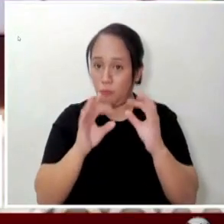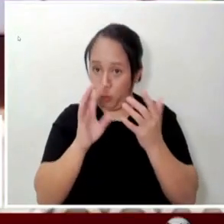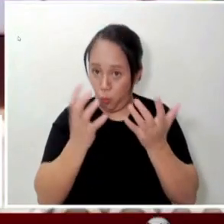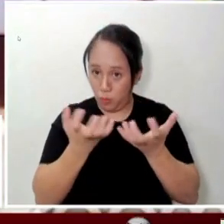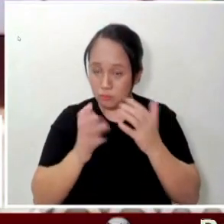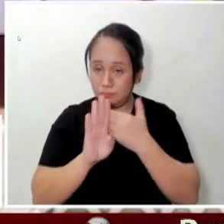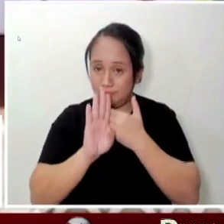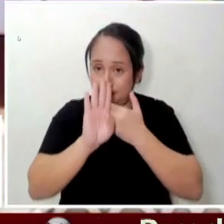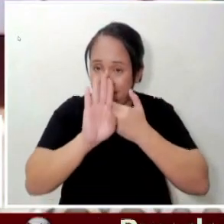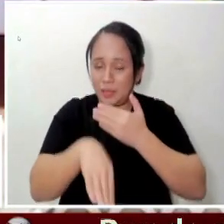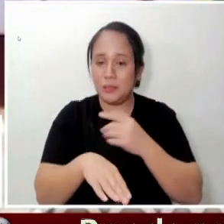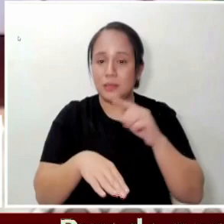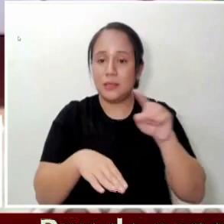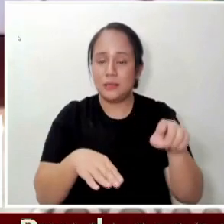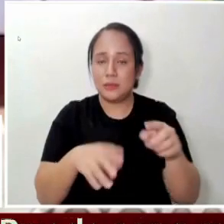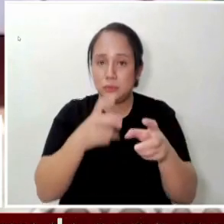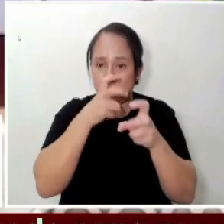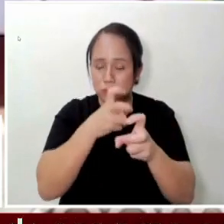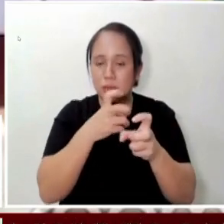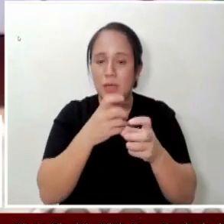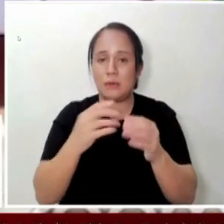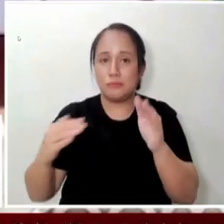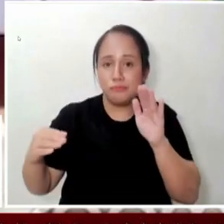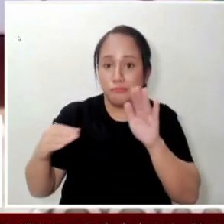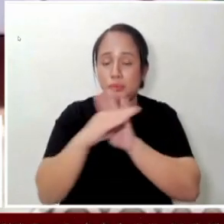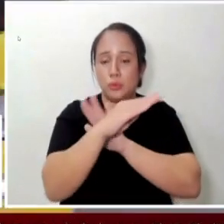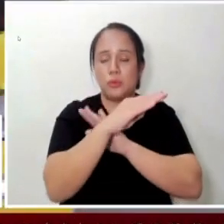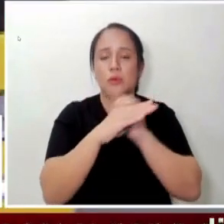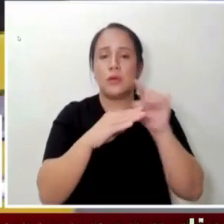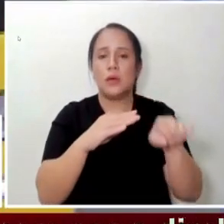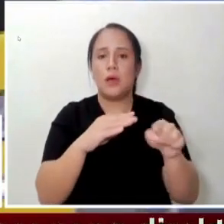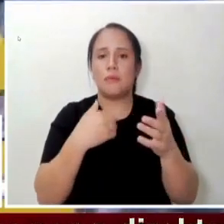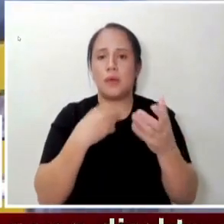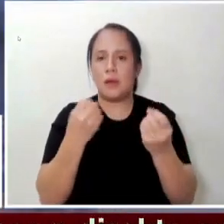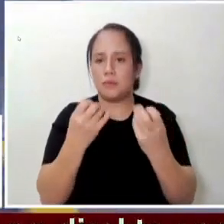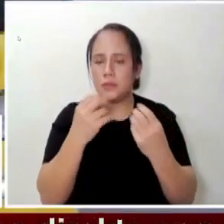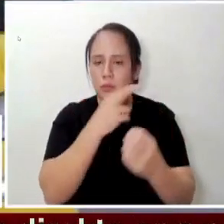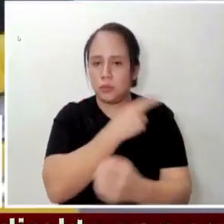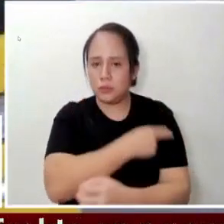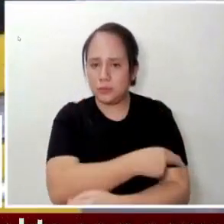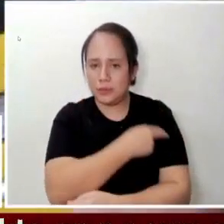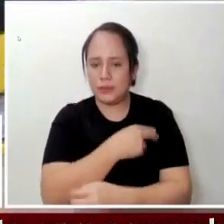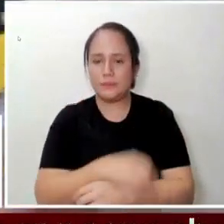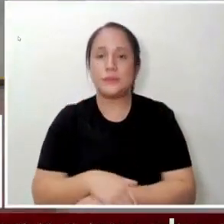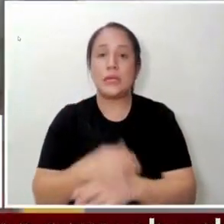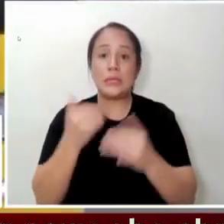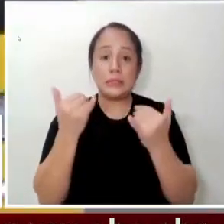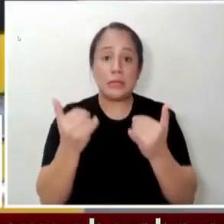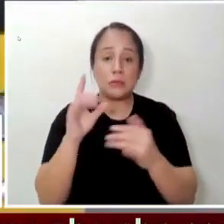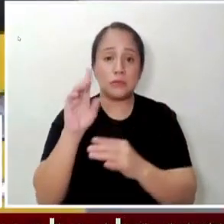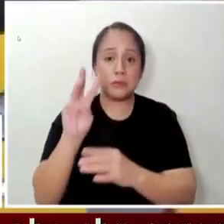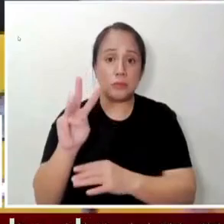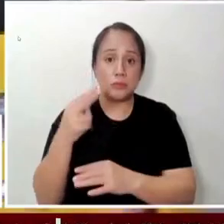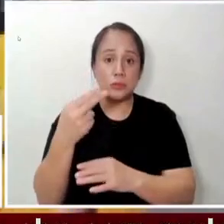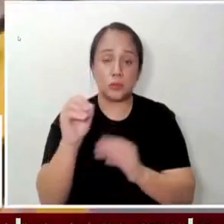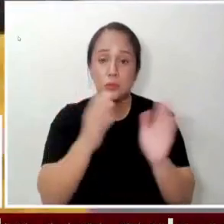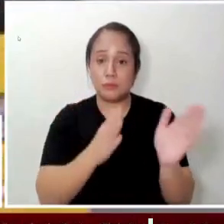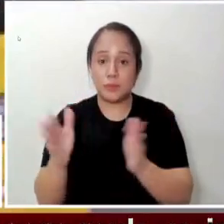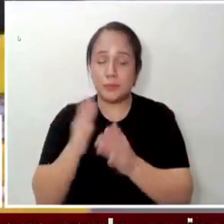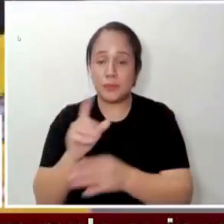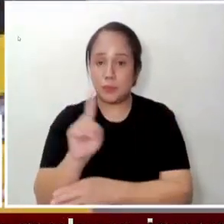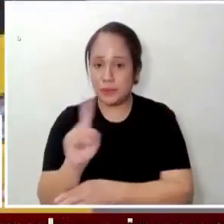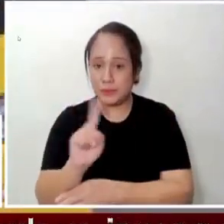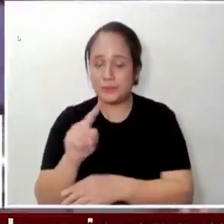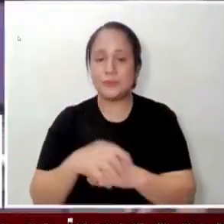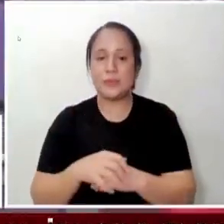sa pagkahigpit at pagtaas ng mga kaso at maraming nauuspital. Ang pinaghahandaan ng WHO ngayon, ang